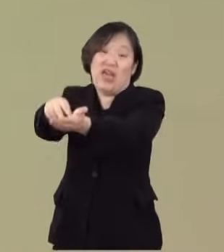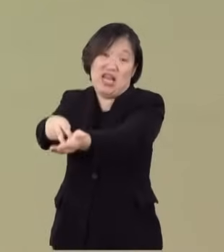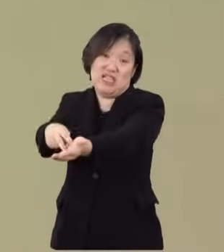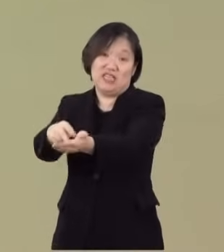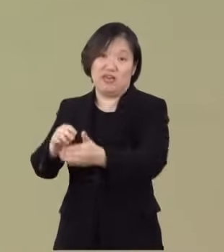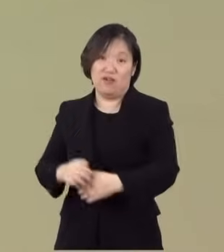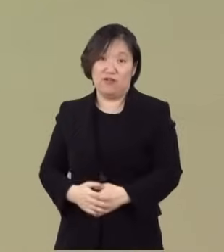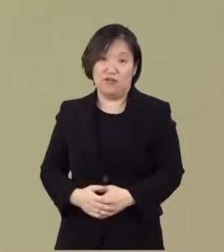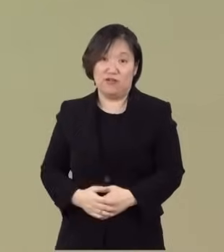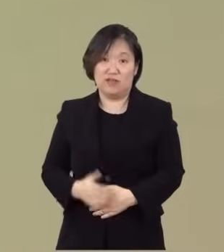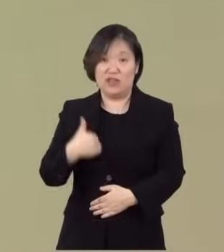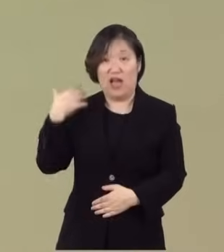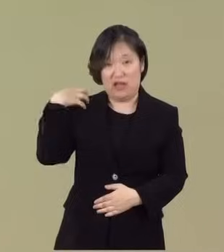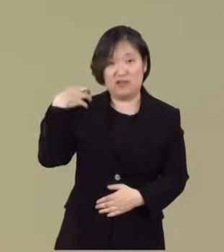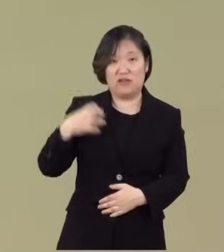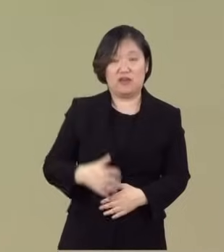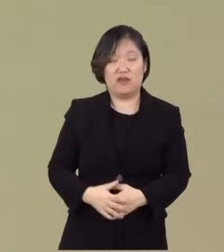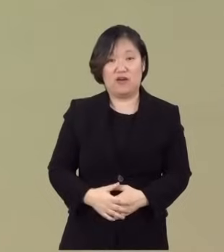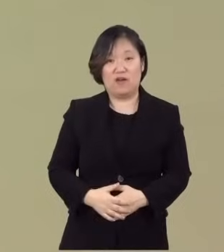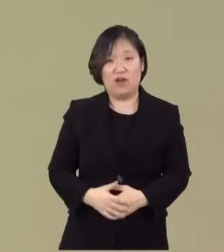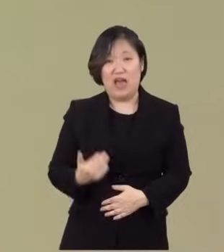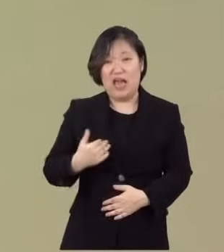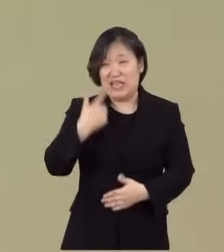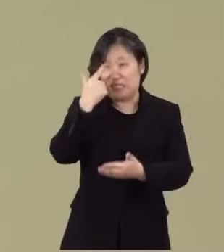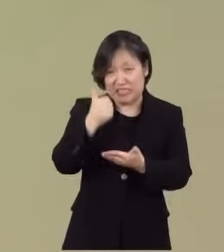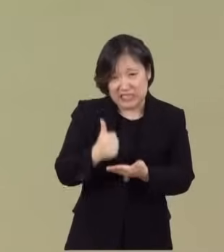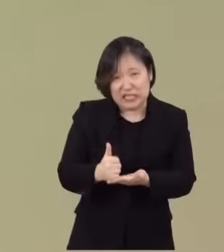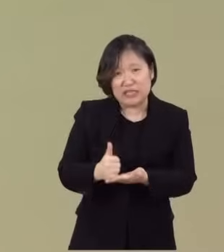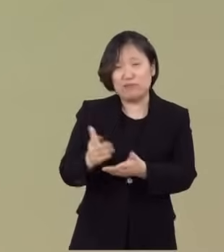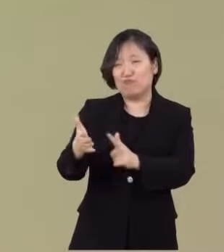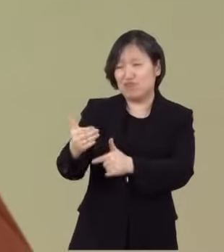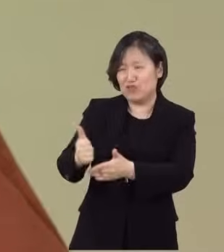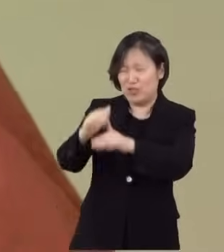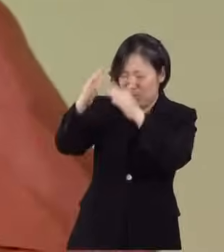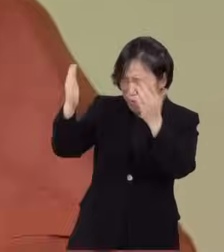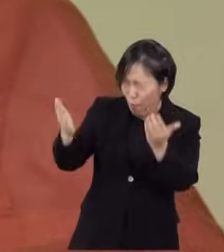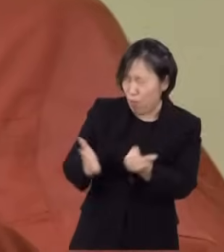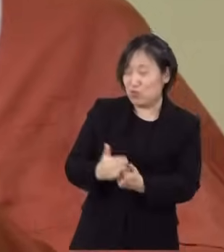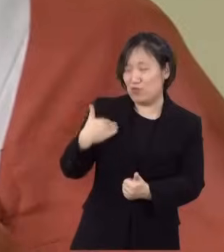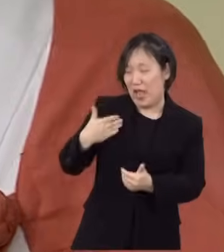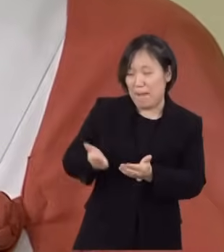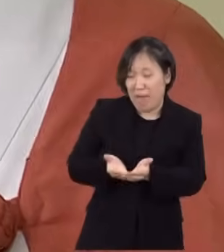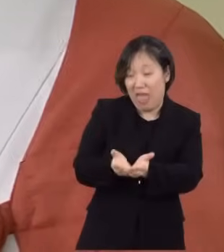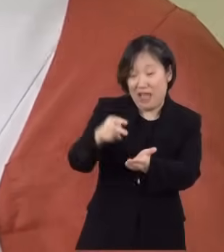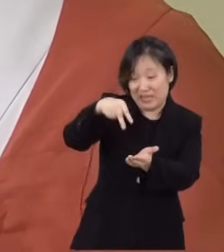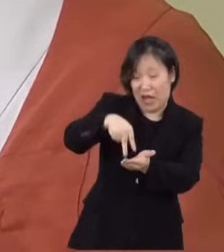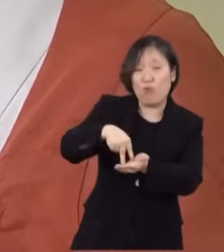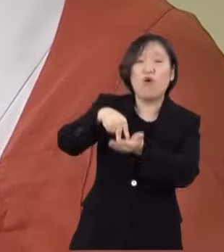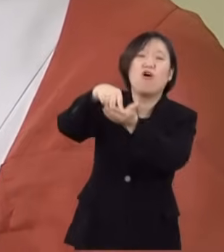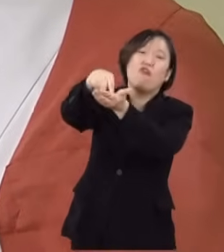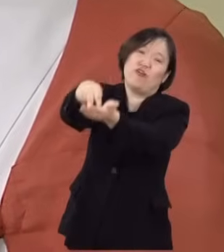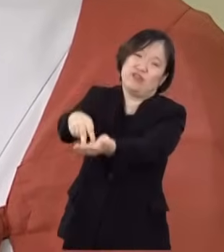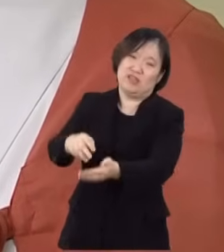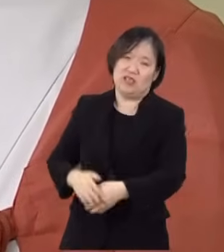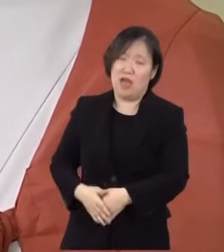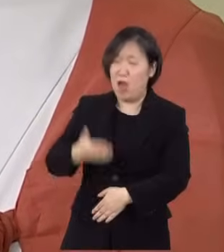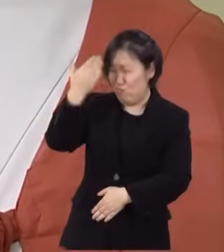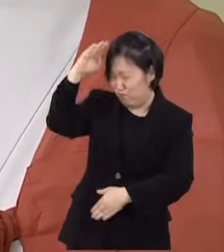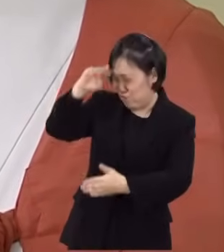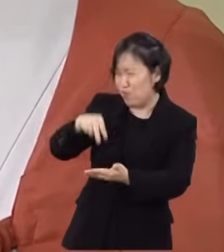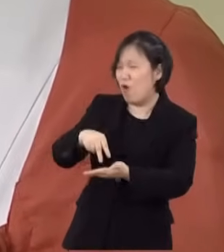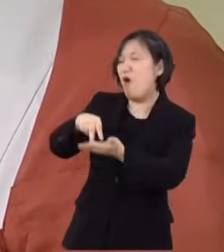드리겠습니다이 수많은 비구 스님들 다 제가 배로이 강을 건네 드리도록